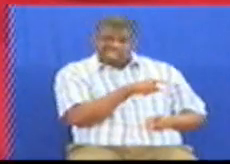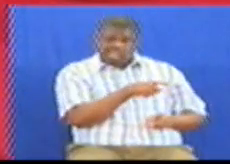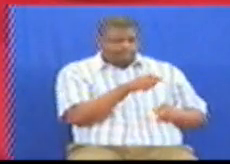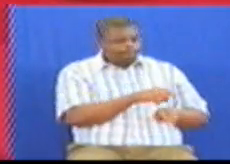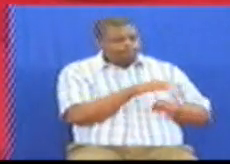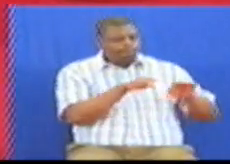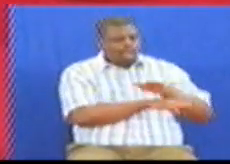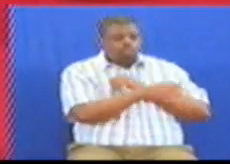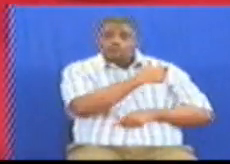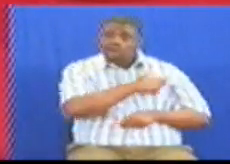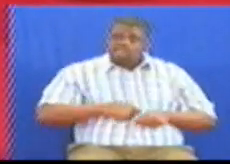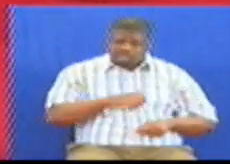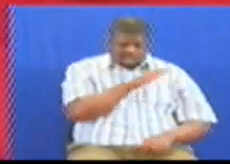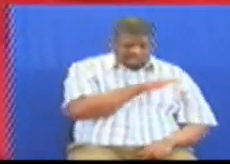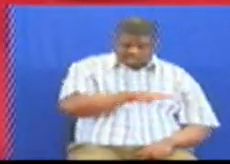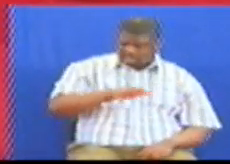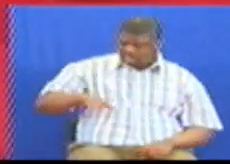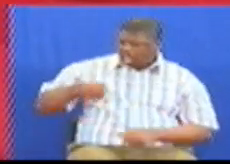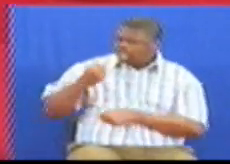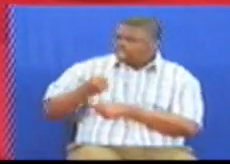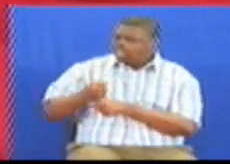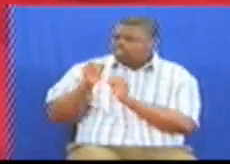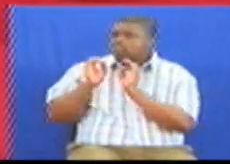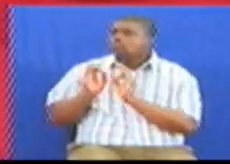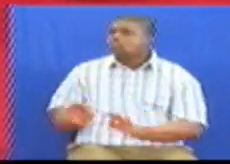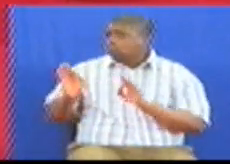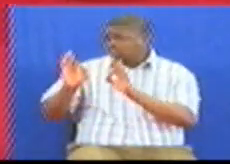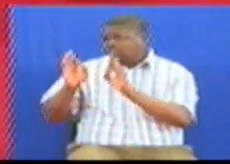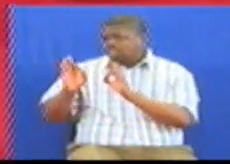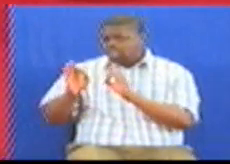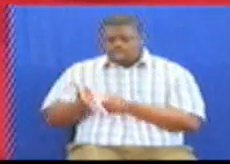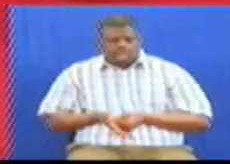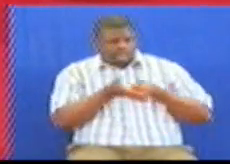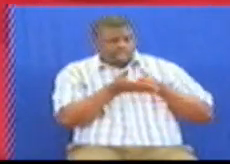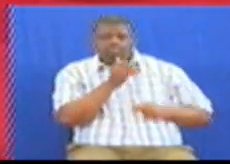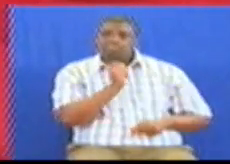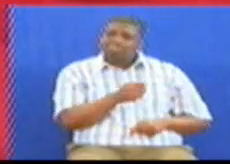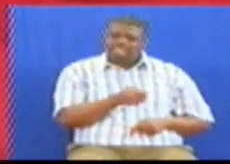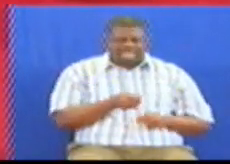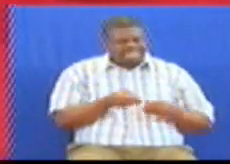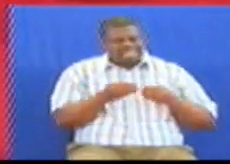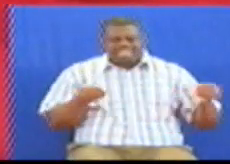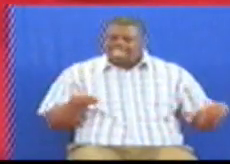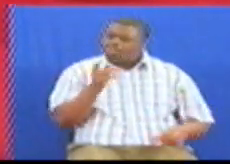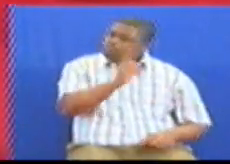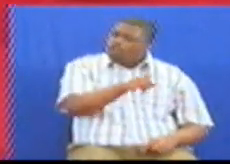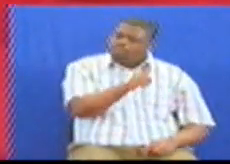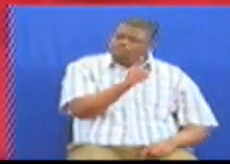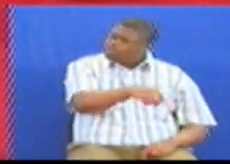Rais Mazingira amelifanyia kazi vizuri. Lakini Mheshimiwa Mwenyekiti, Mheshimiwa Naibu Spika, kuna ucheleweshaji bado katika barua